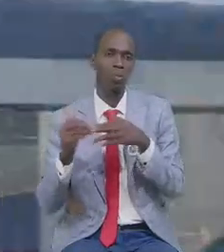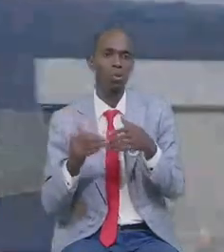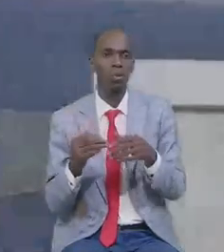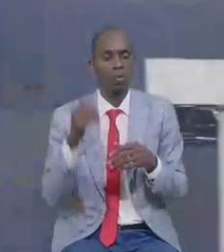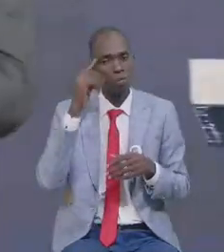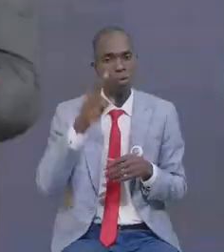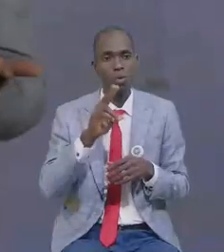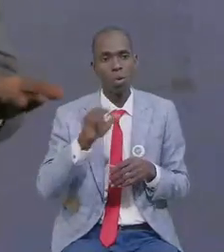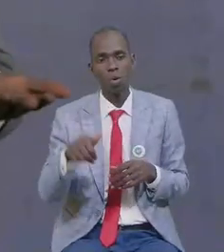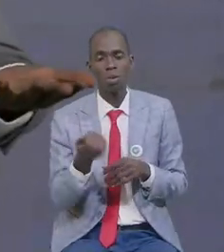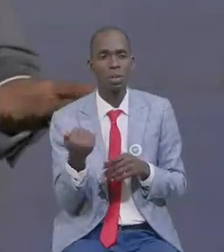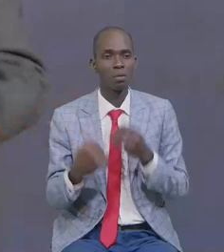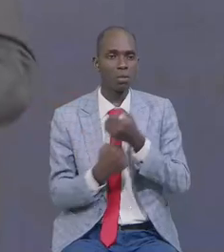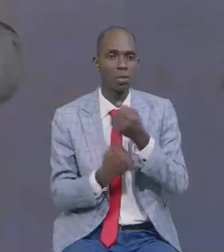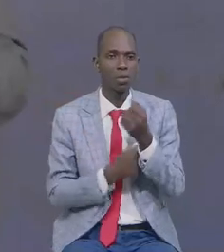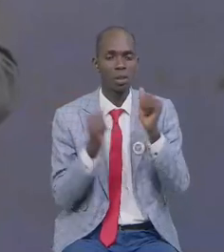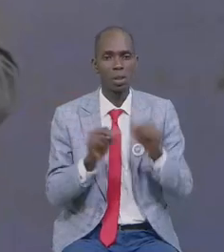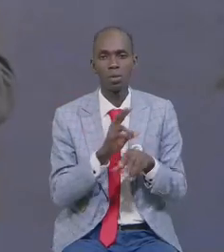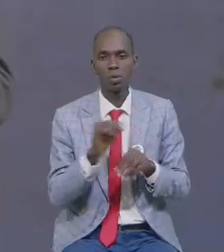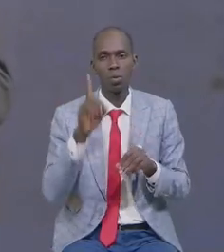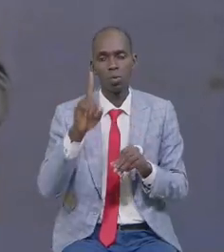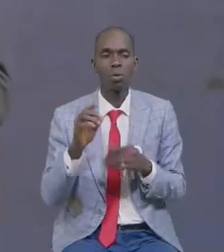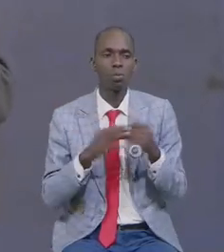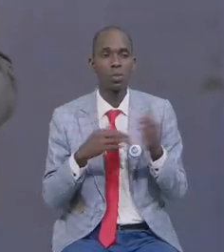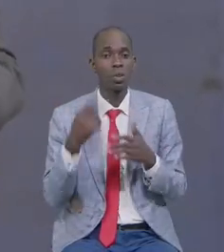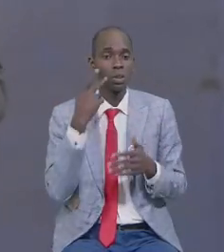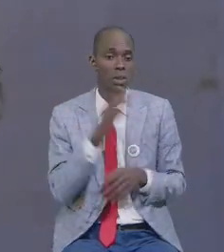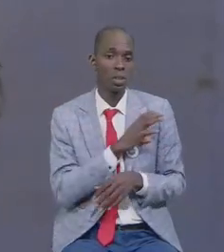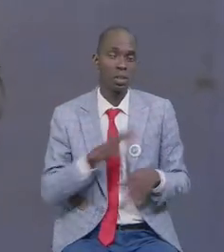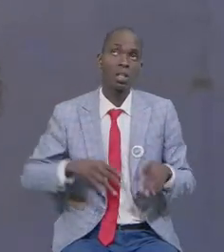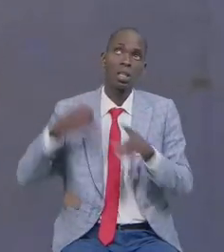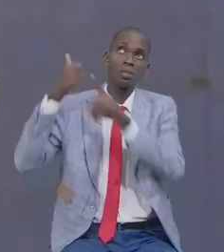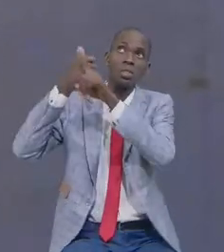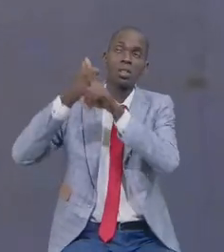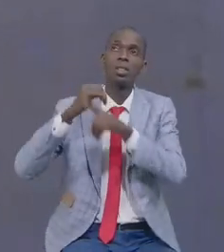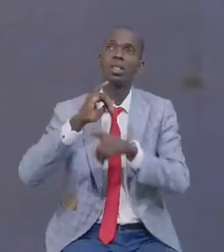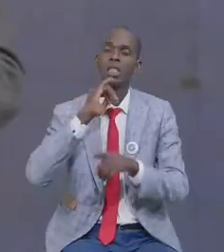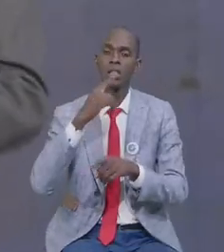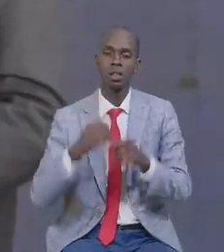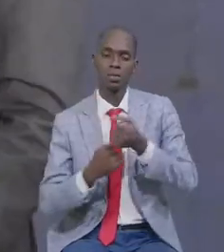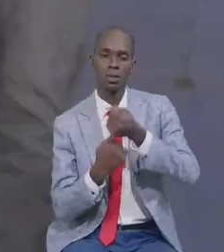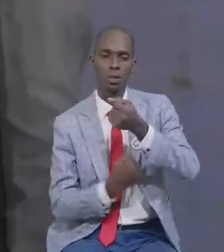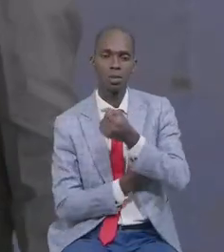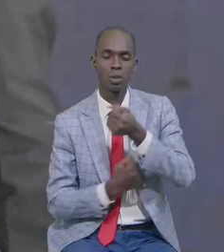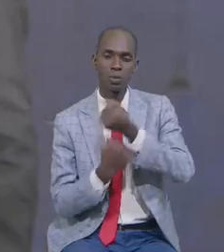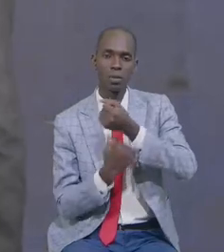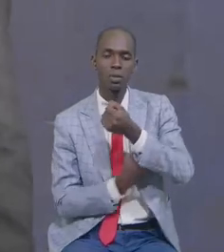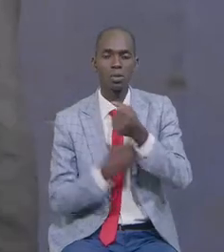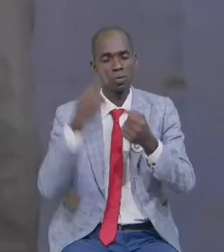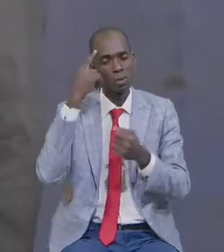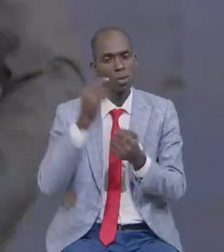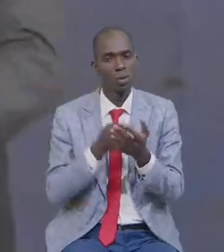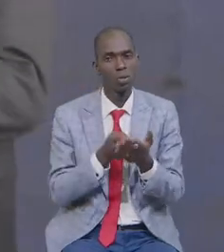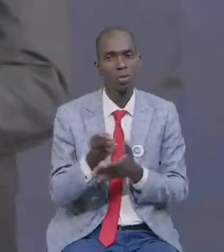fondement. Christ, le fondement lui-même, il a posé ce fondement, le fondement de la vérité pour le salut. Et les apôtres,